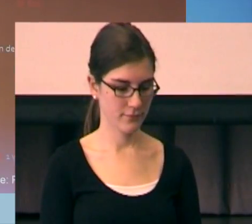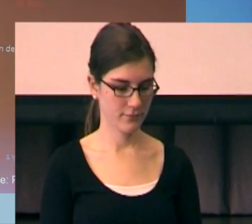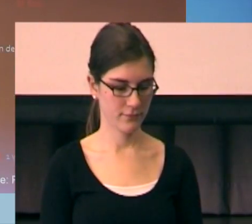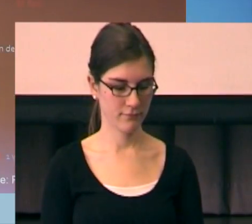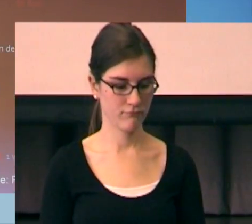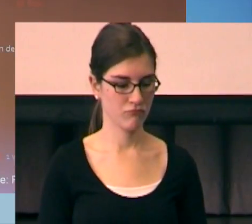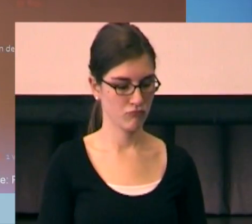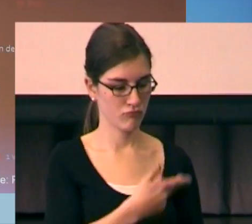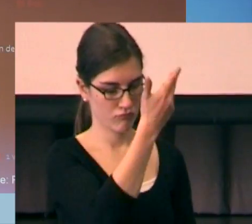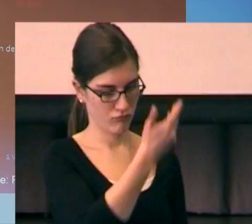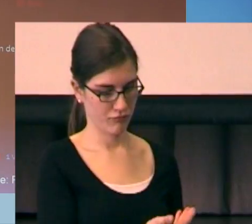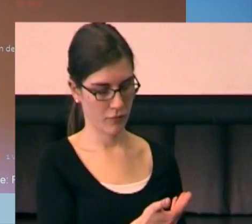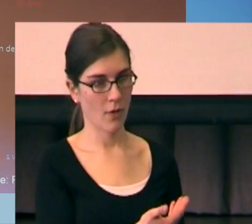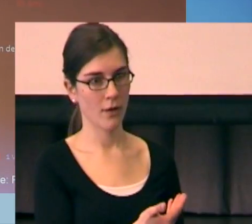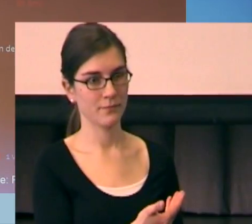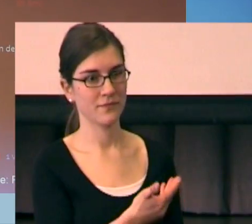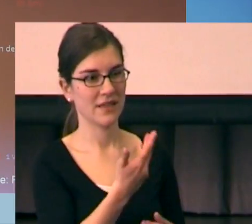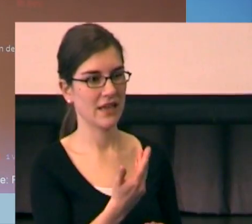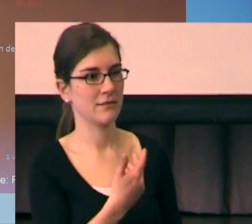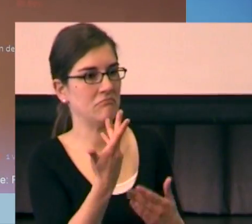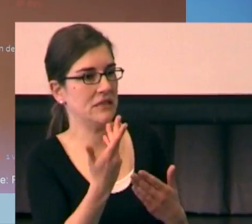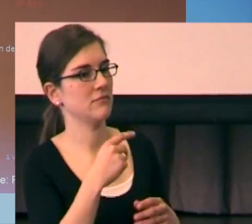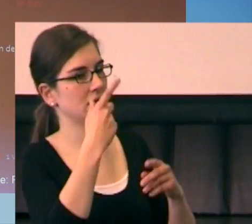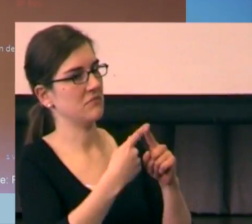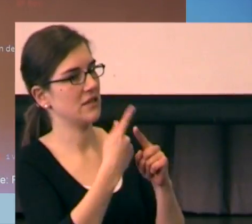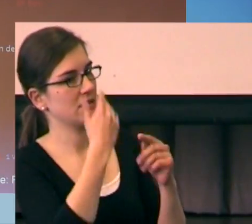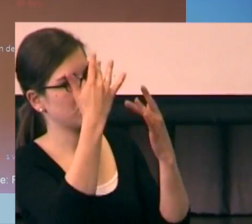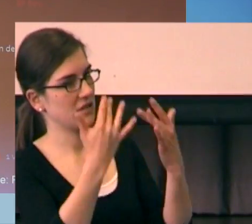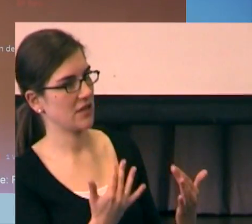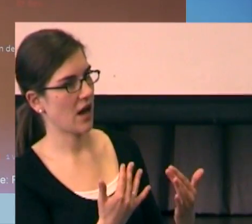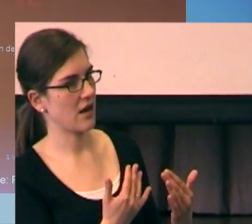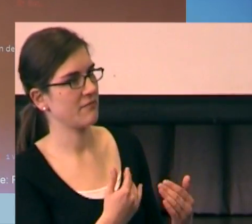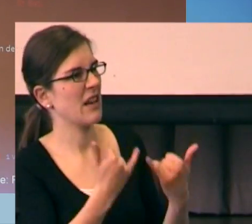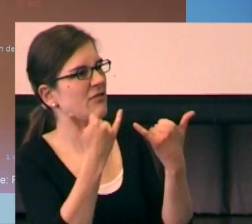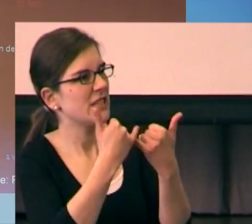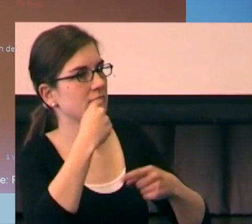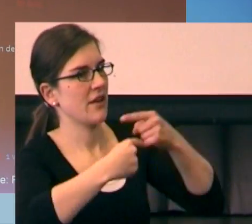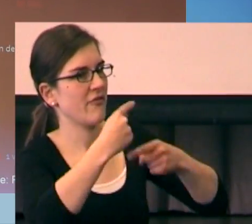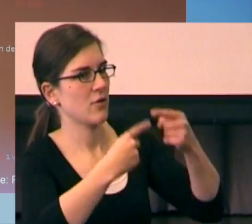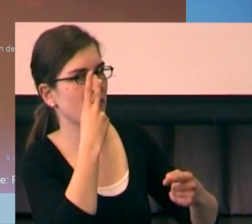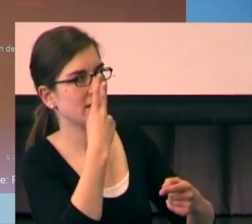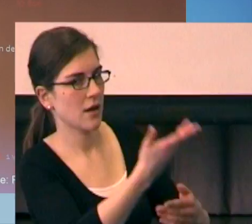Das sind die sogenannten epidemiologischen Zahlen, also die Zahlen, wie sich das entwickelt.